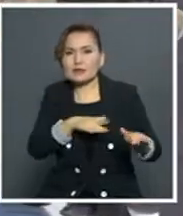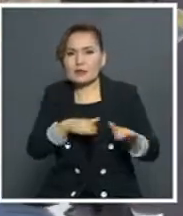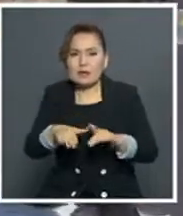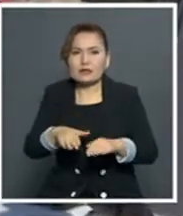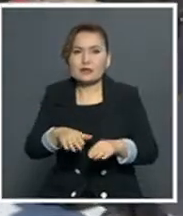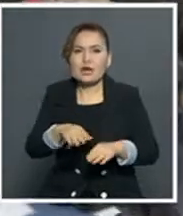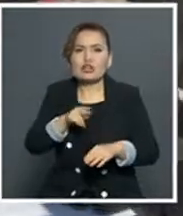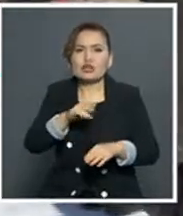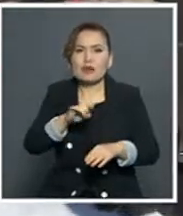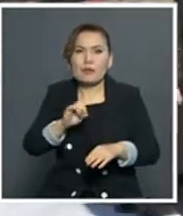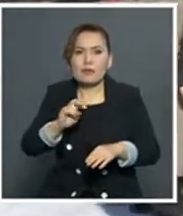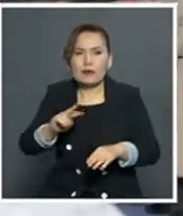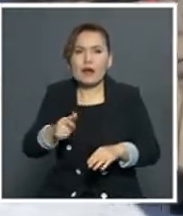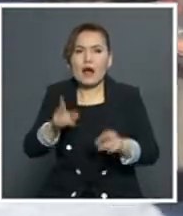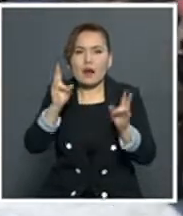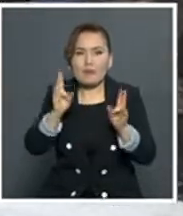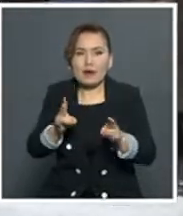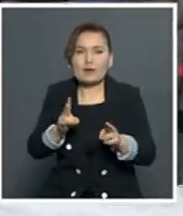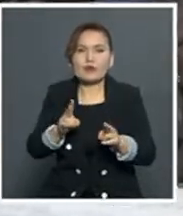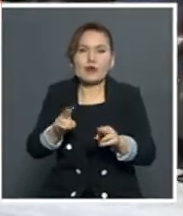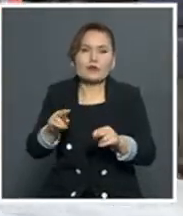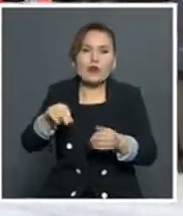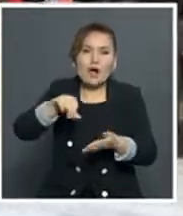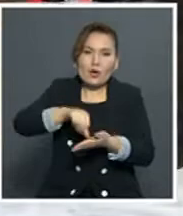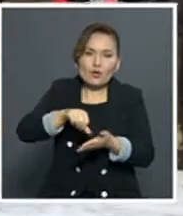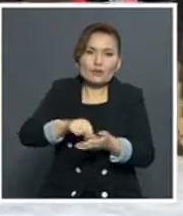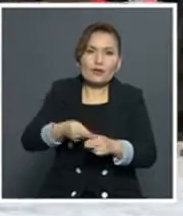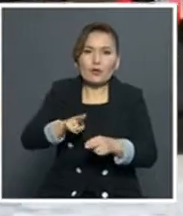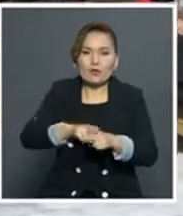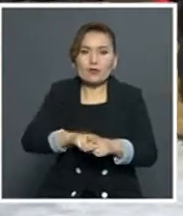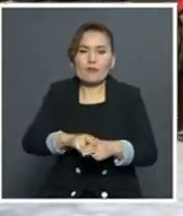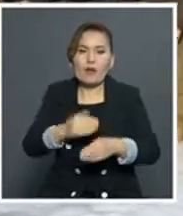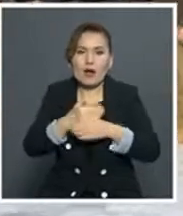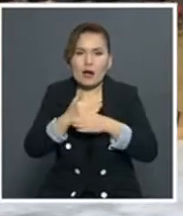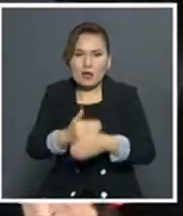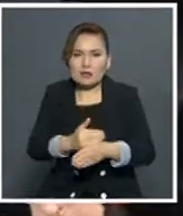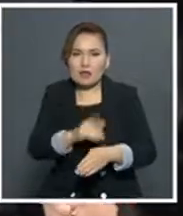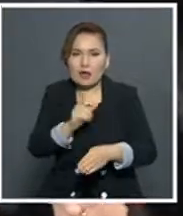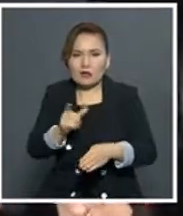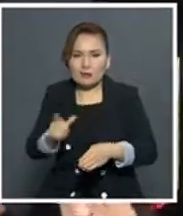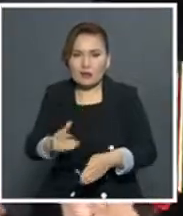іс-қимылға және Чернобыль апатының салдарын жоюға қатысқандар да қаржылай қолдауға ие болды.